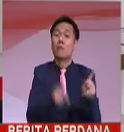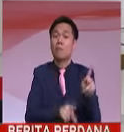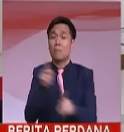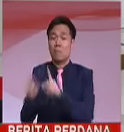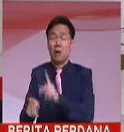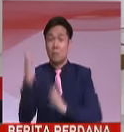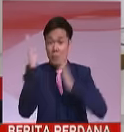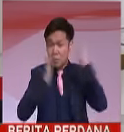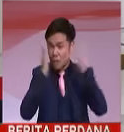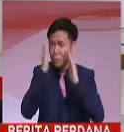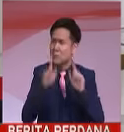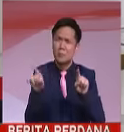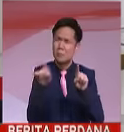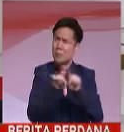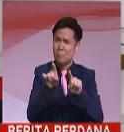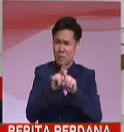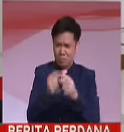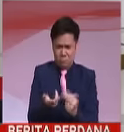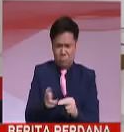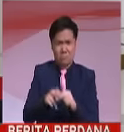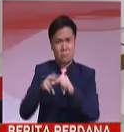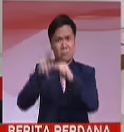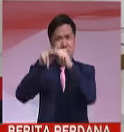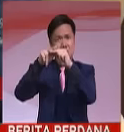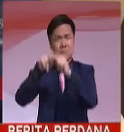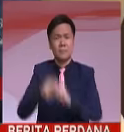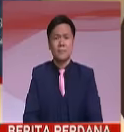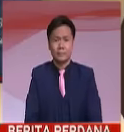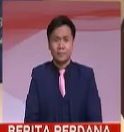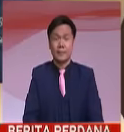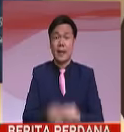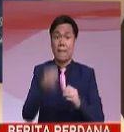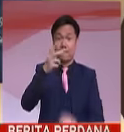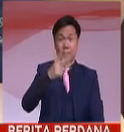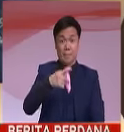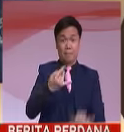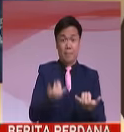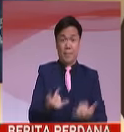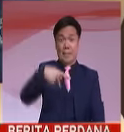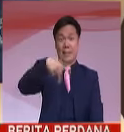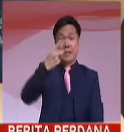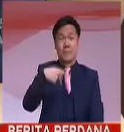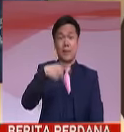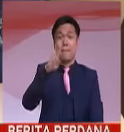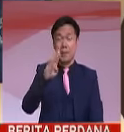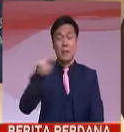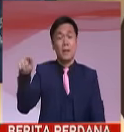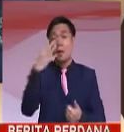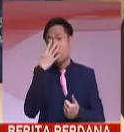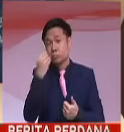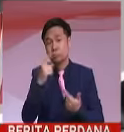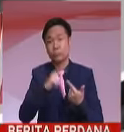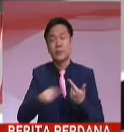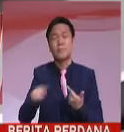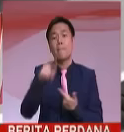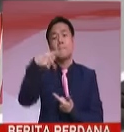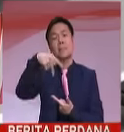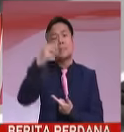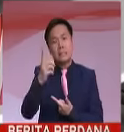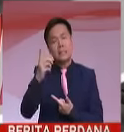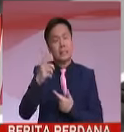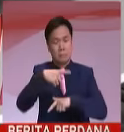semakin mereka vikipedi turut dilanjutkan di Seremban dan prediksi negeri sembilan